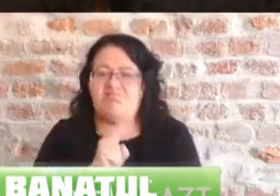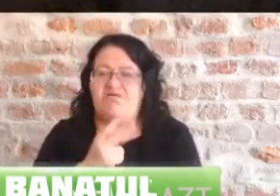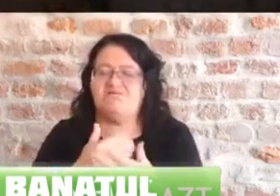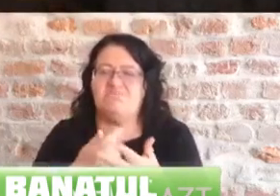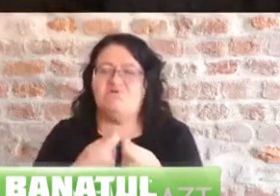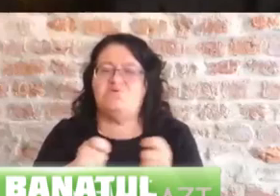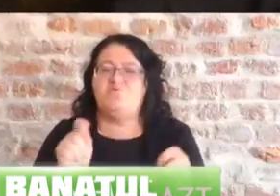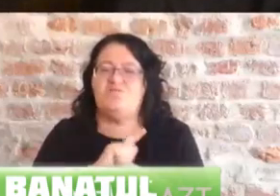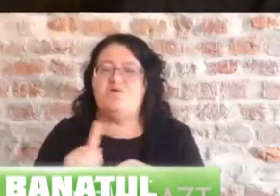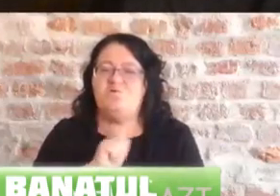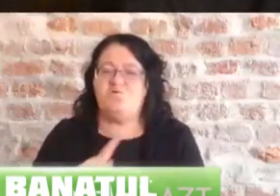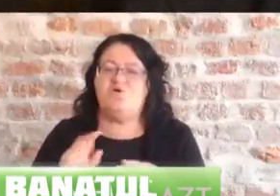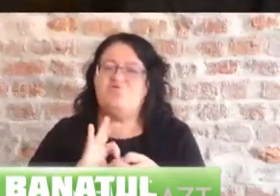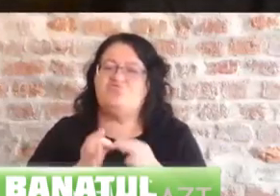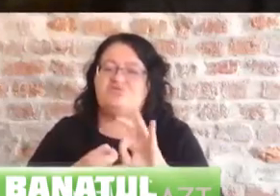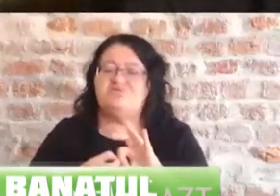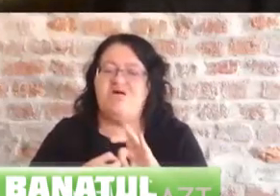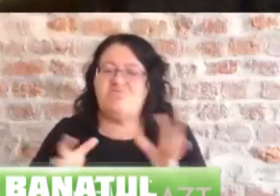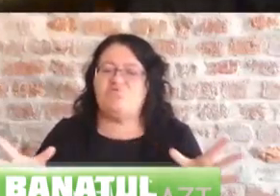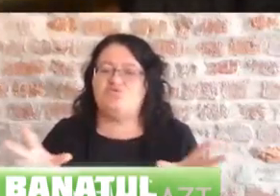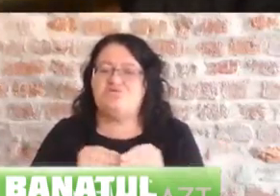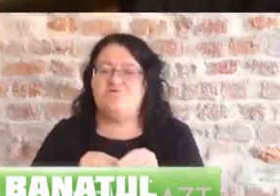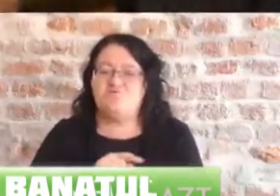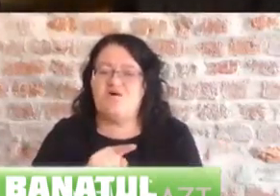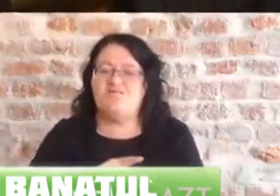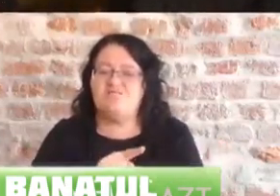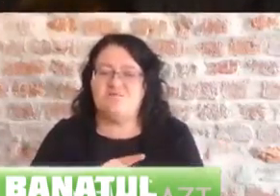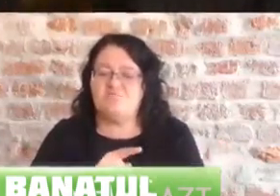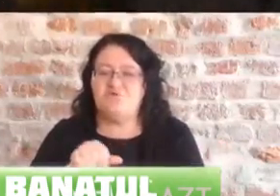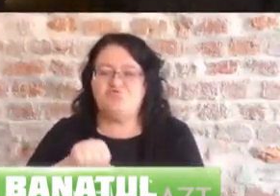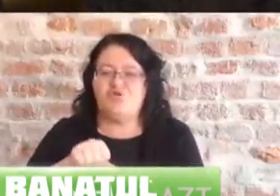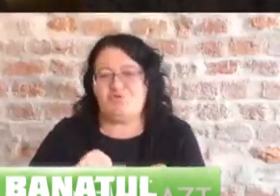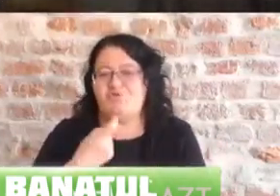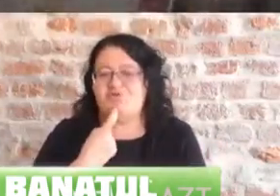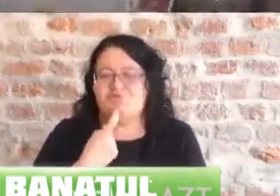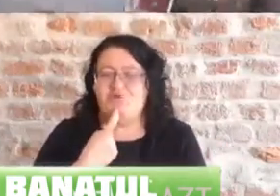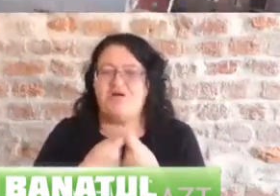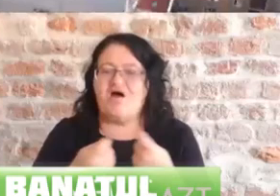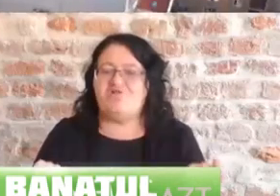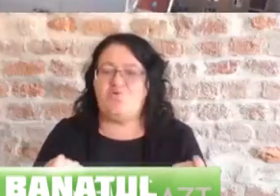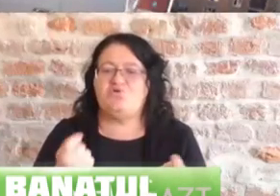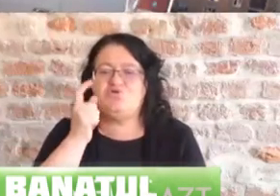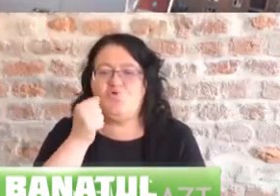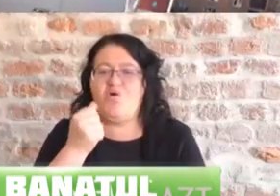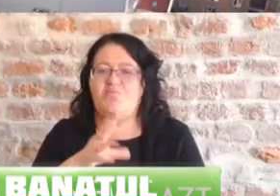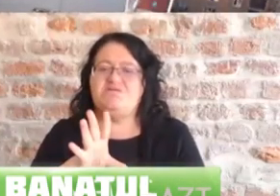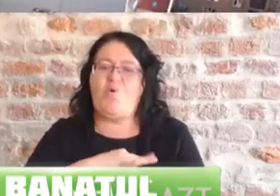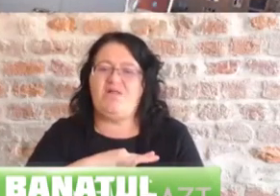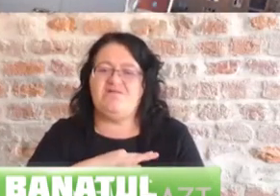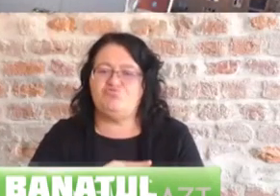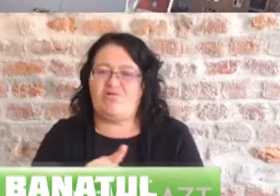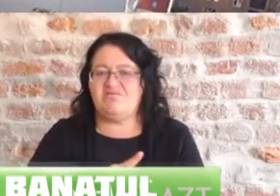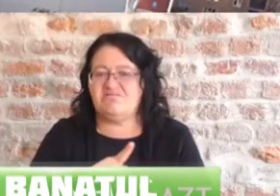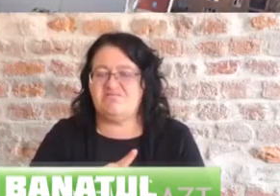la toate palierele, tot ce înseamnă, tot ce s-a adunat acolo de-a lungul timpului, la tot ceea ce oamenii s-au atașat în